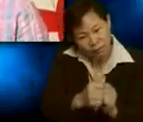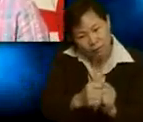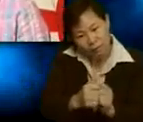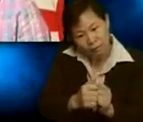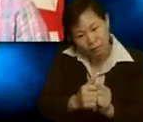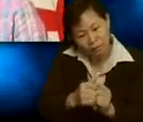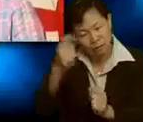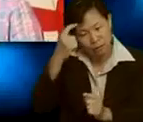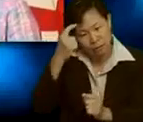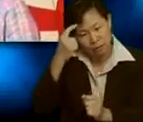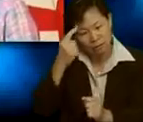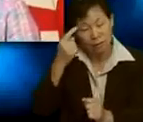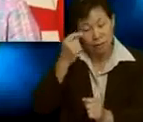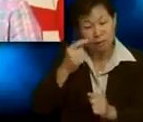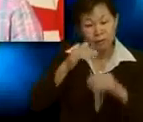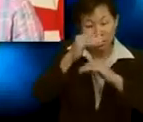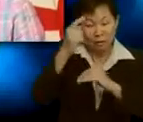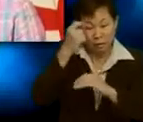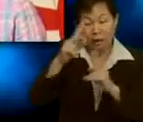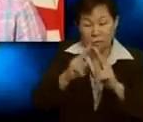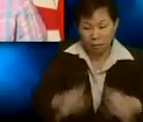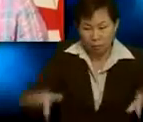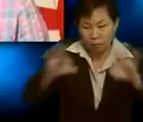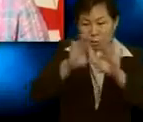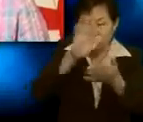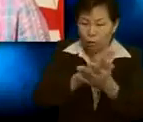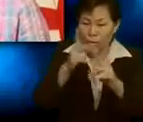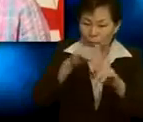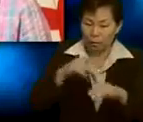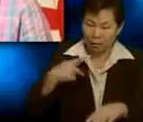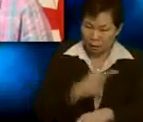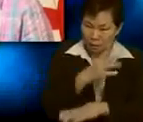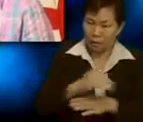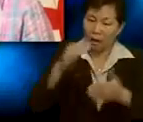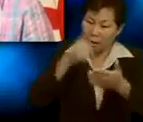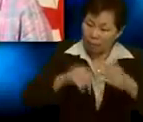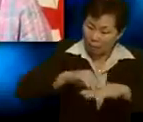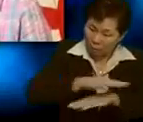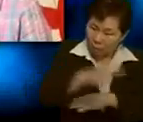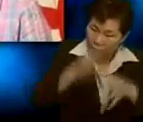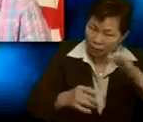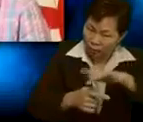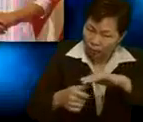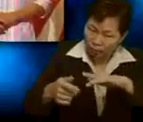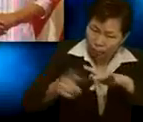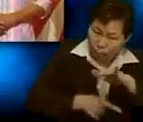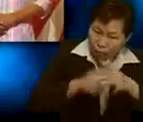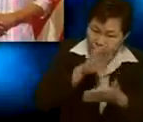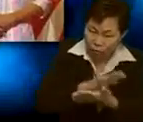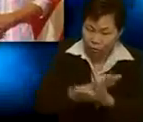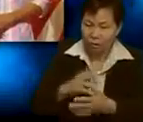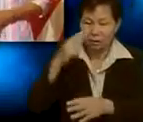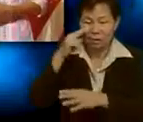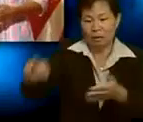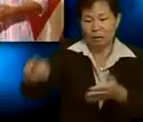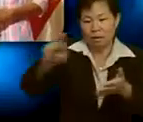Sejak manakah tahap kesedaran kita tentang betapa pentingnya sekolah kepada kita dan apakah akibatnya jika kita ponteng sekolah? Apa kata